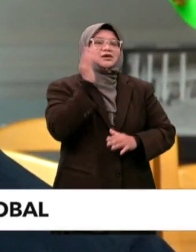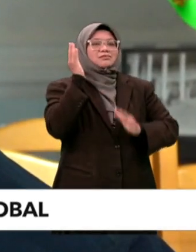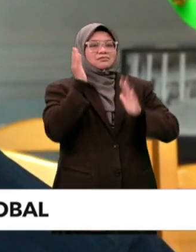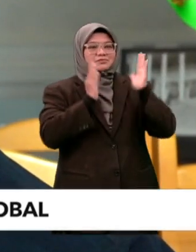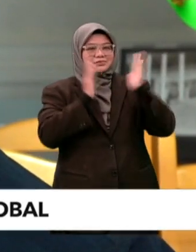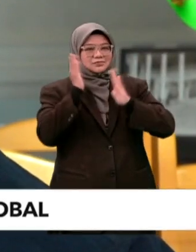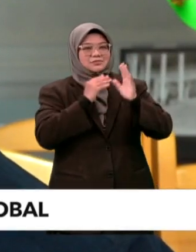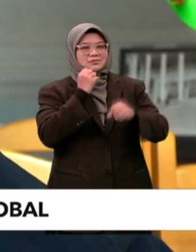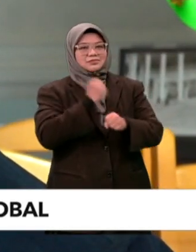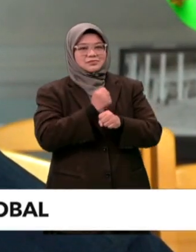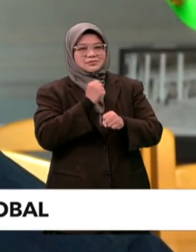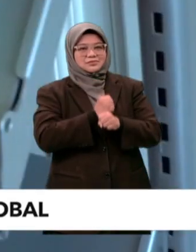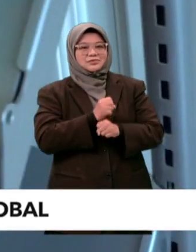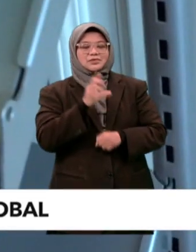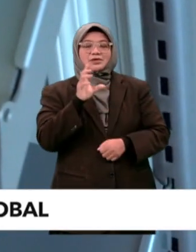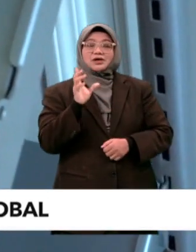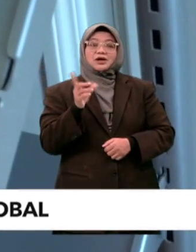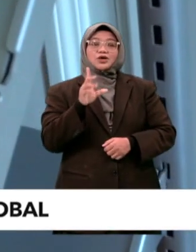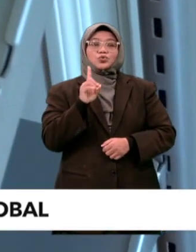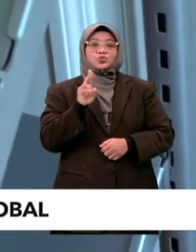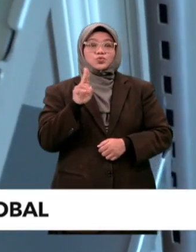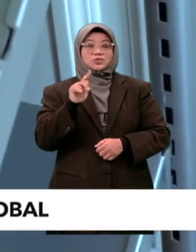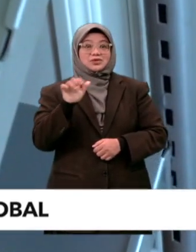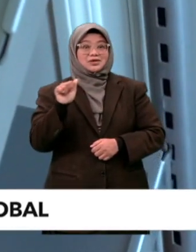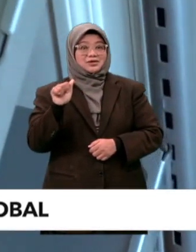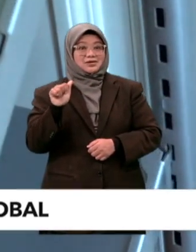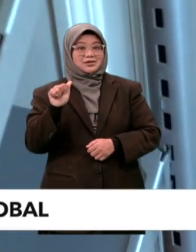misalnya di kedutan di